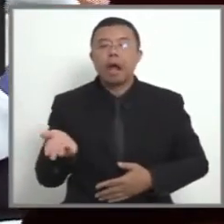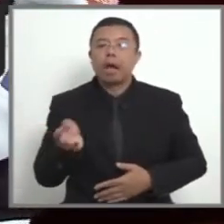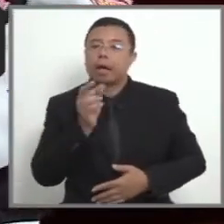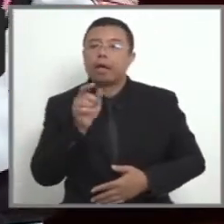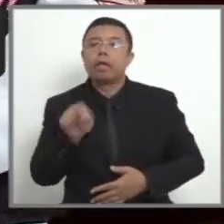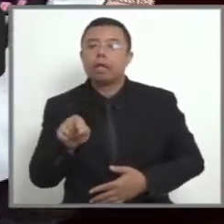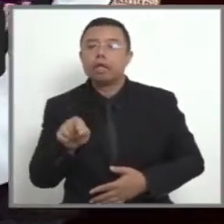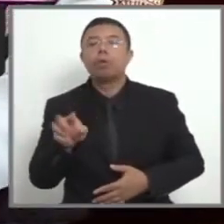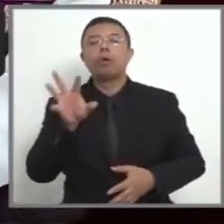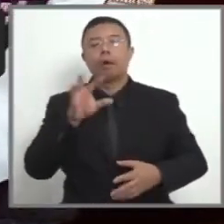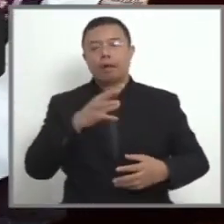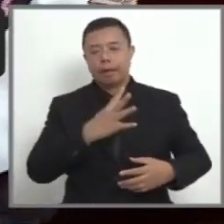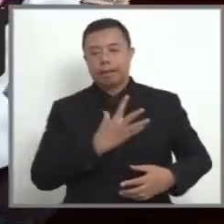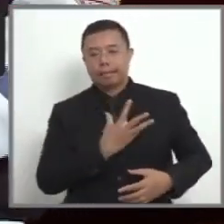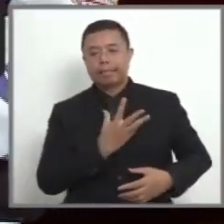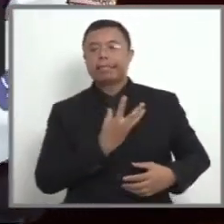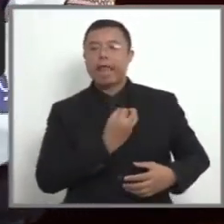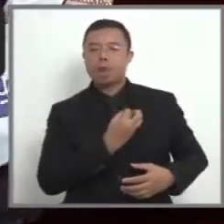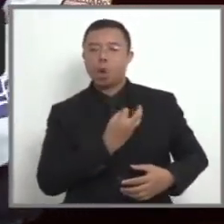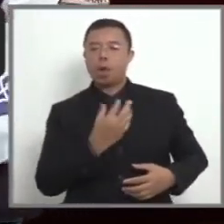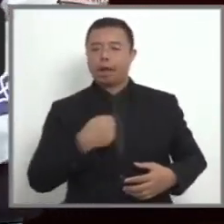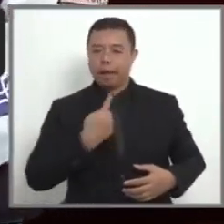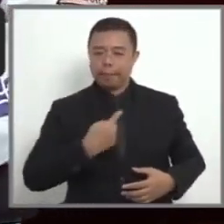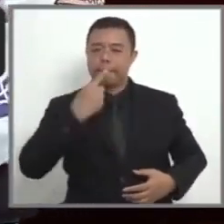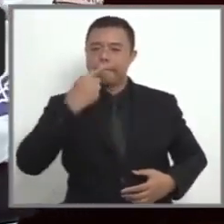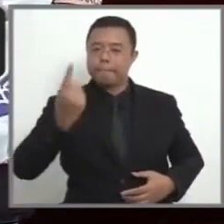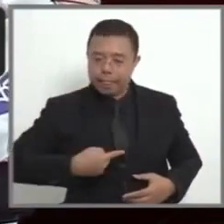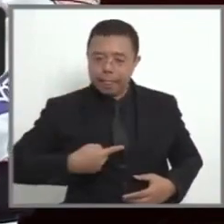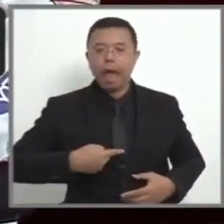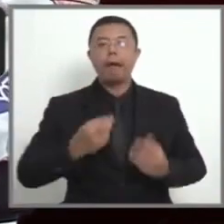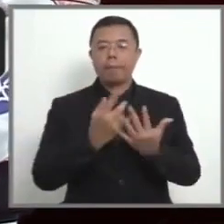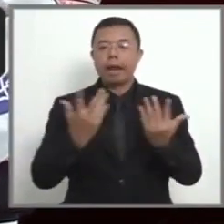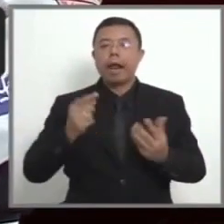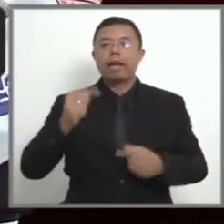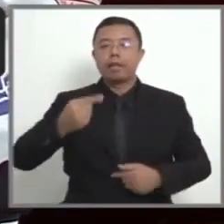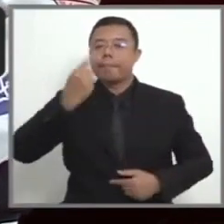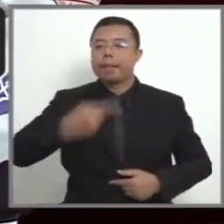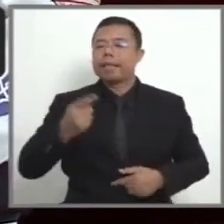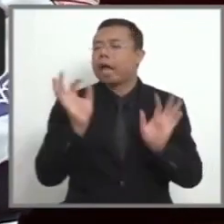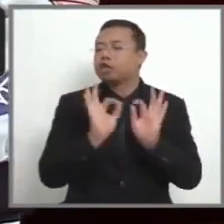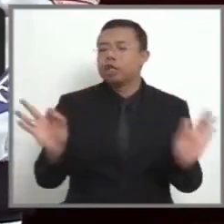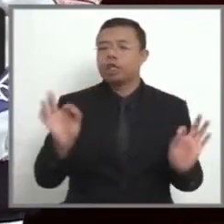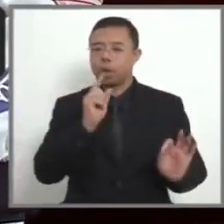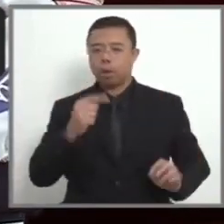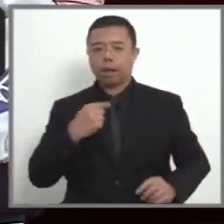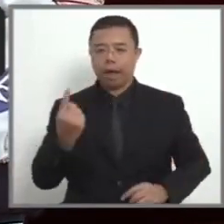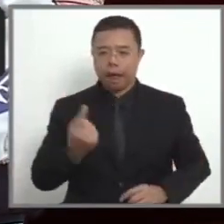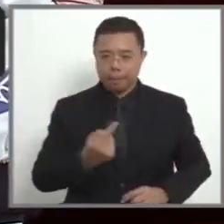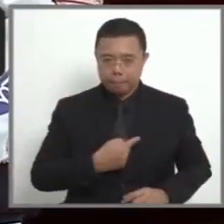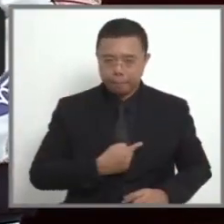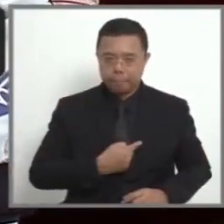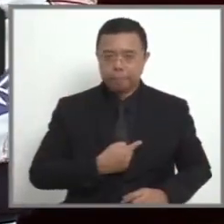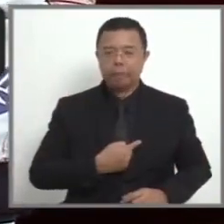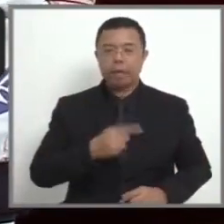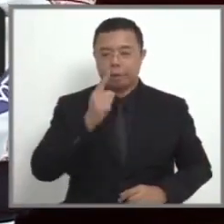detak jantung kami mandat rakyat adalah amanah Suci buat kami dan